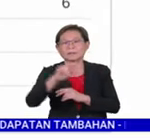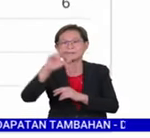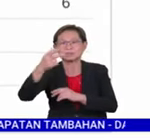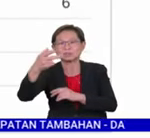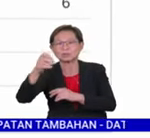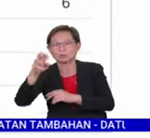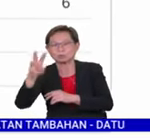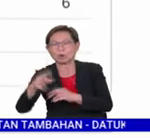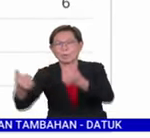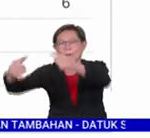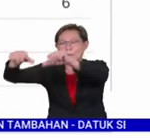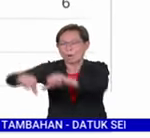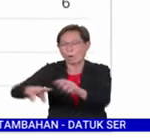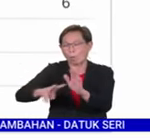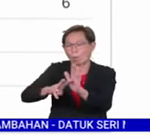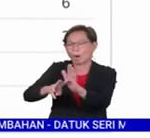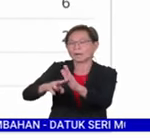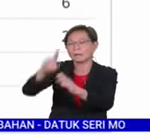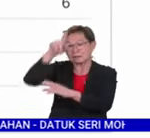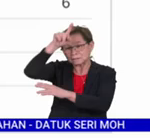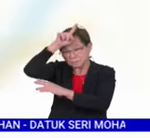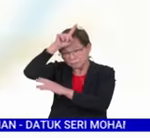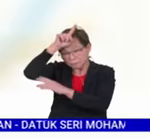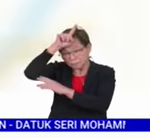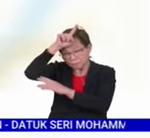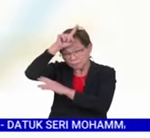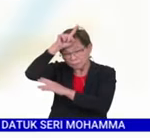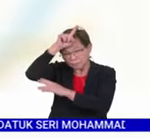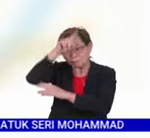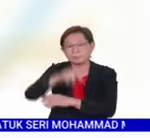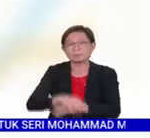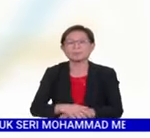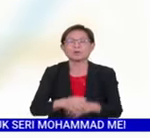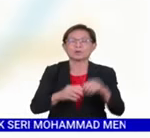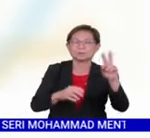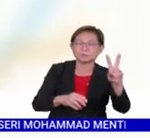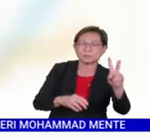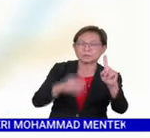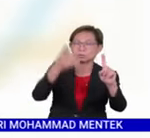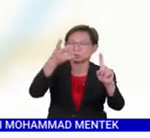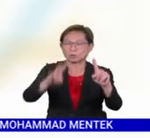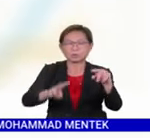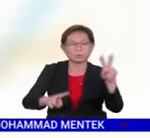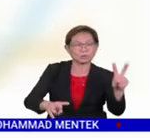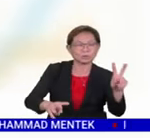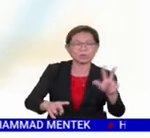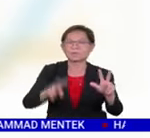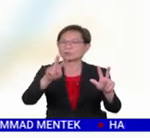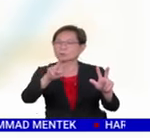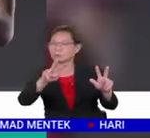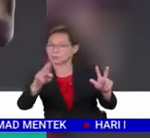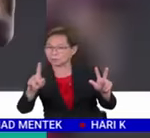menumpaskan wakil Jerman Linda Effler dan Isabel Lauha 21-17,